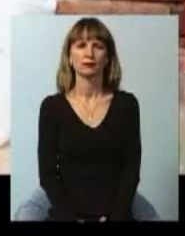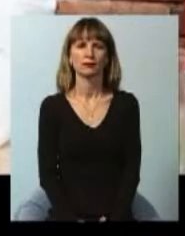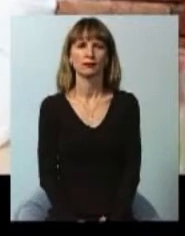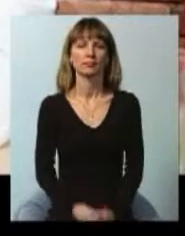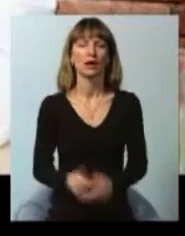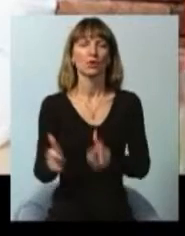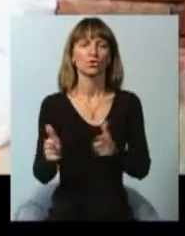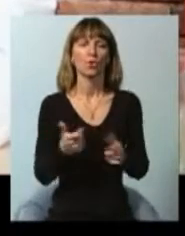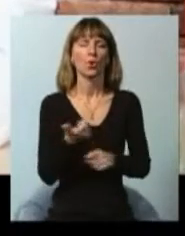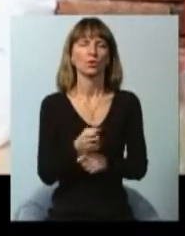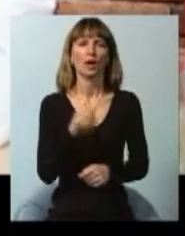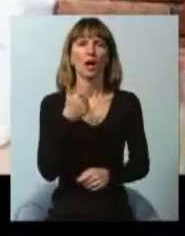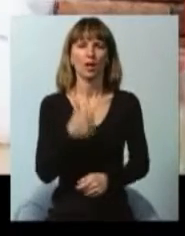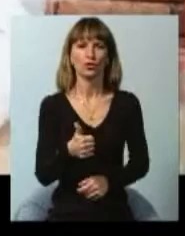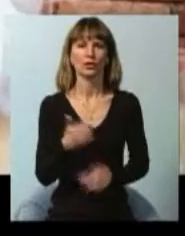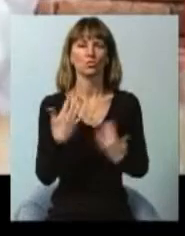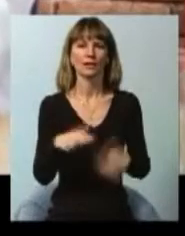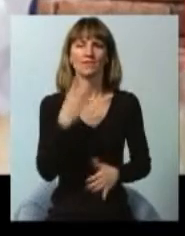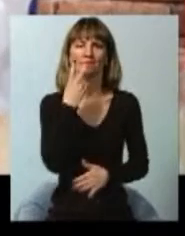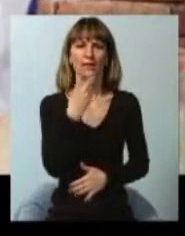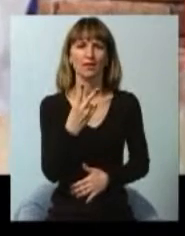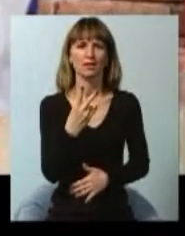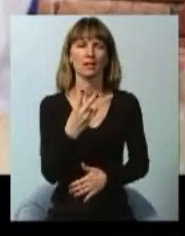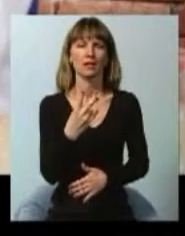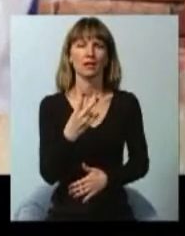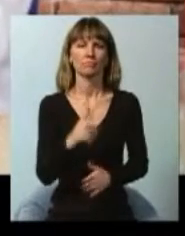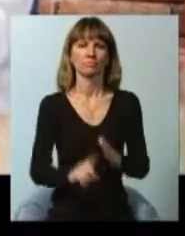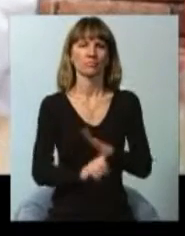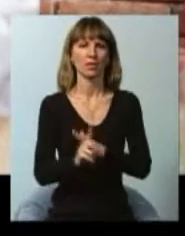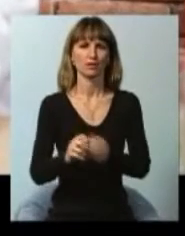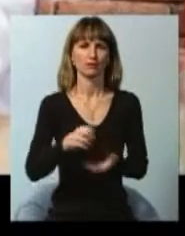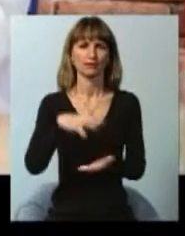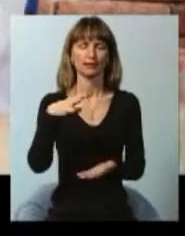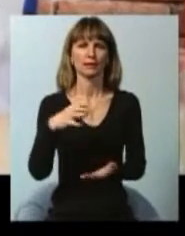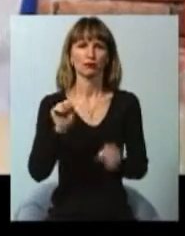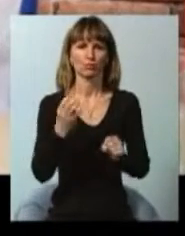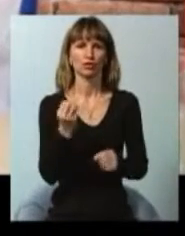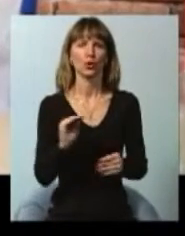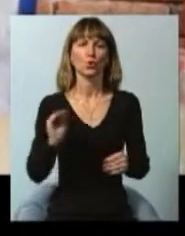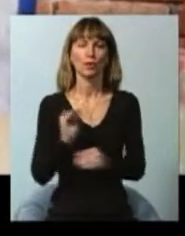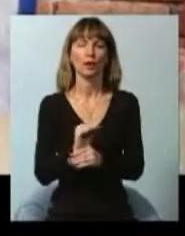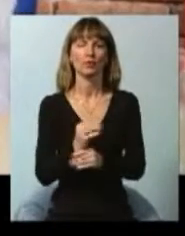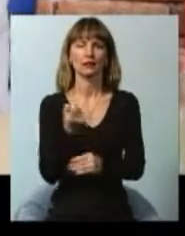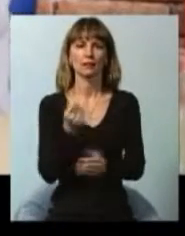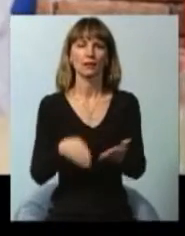Так, дуже добре, і ви бачите, вже реакція пішла, можна іще додавати. Давайте я вам трошки